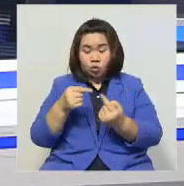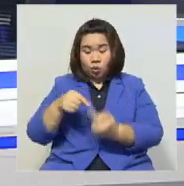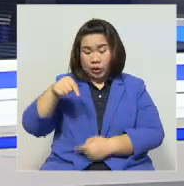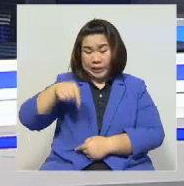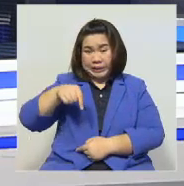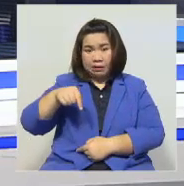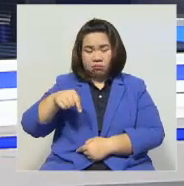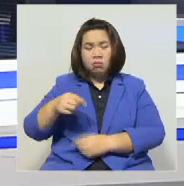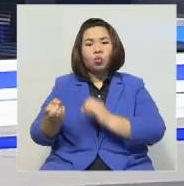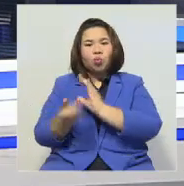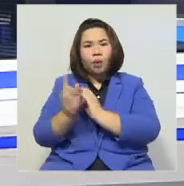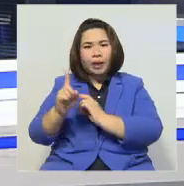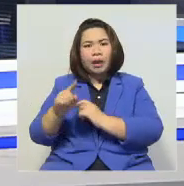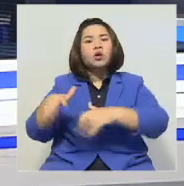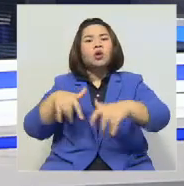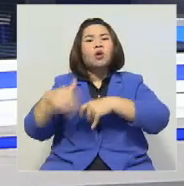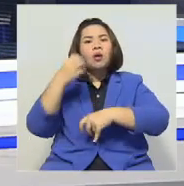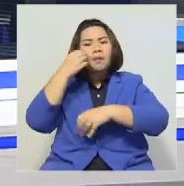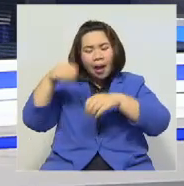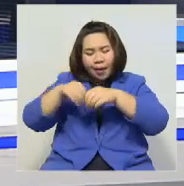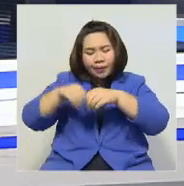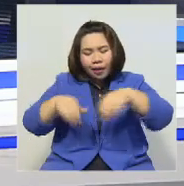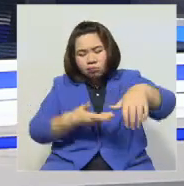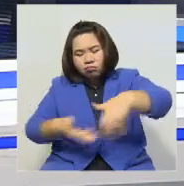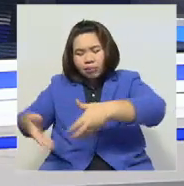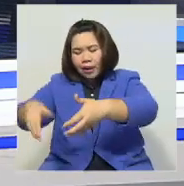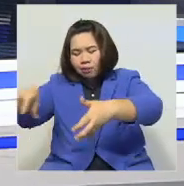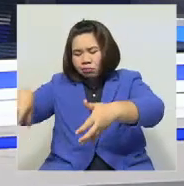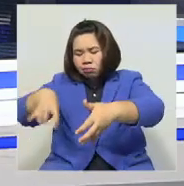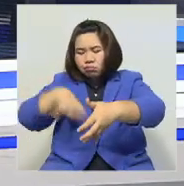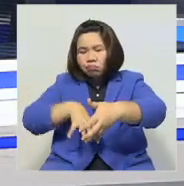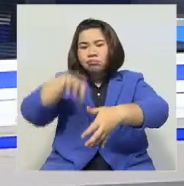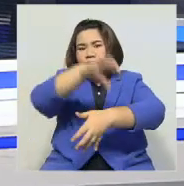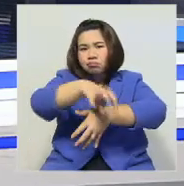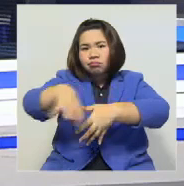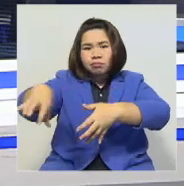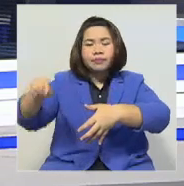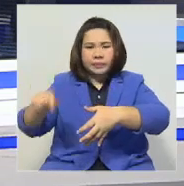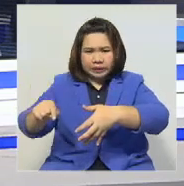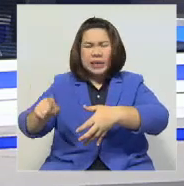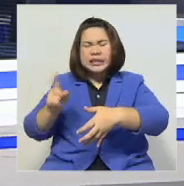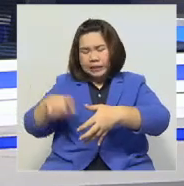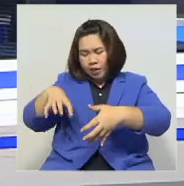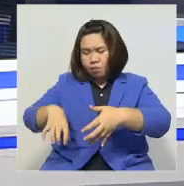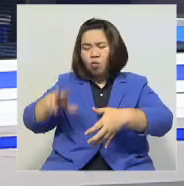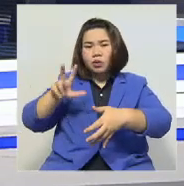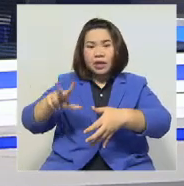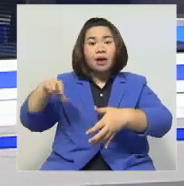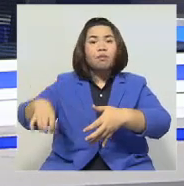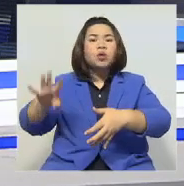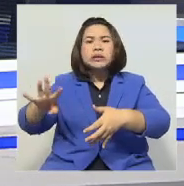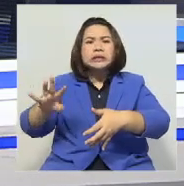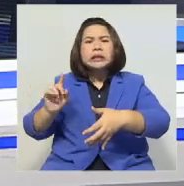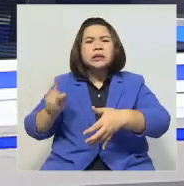ได้รับผลกระทบหลักๆก็จะเป็นชุมชนที่อยู่ริมแม่น้ำเพชรนะคะในอำเภอบ้านแหลมนะคะซึ่งปกติแล้วชุมชนอย่างหมู่3หมู่4เนี่ยเขาก็จ